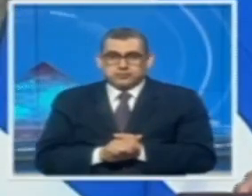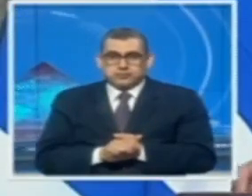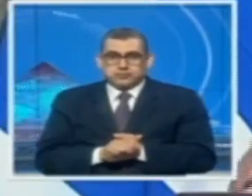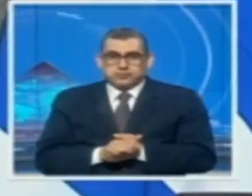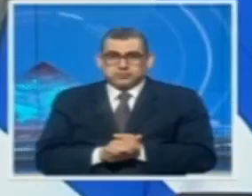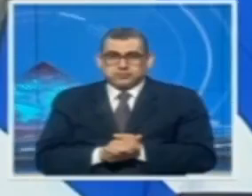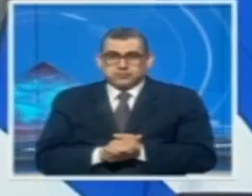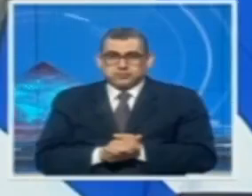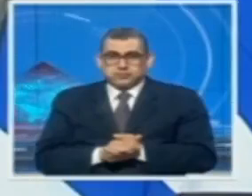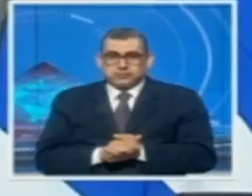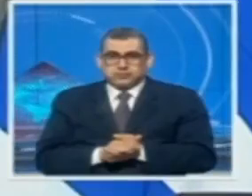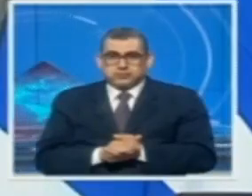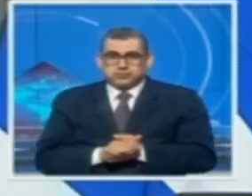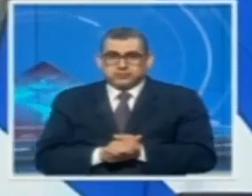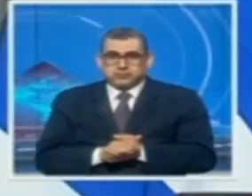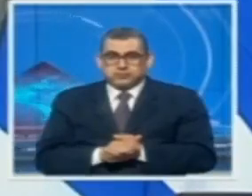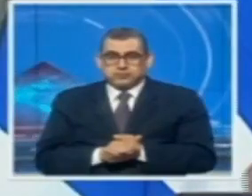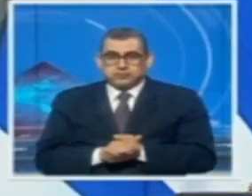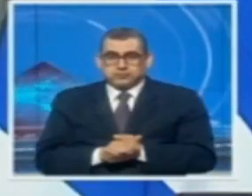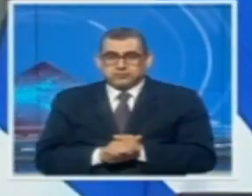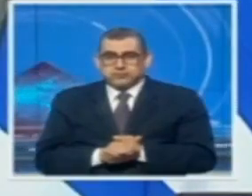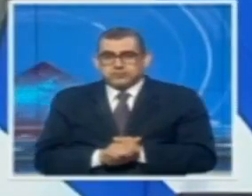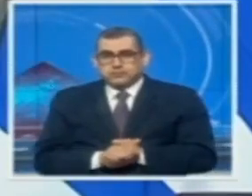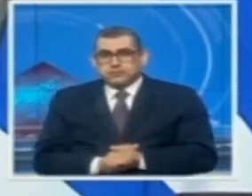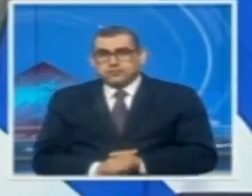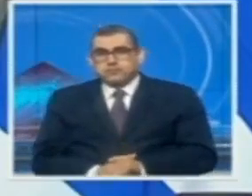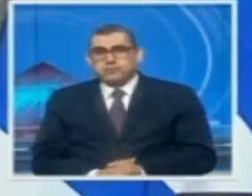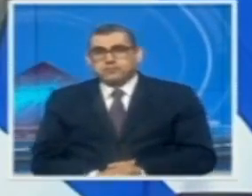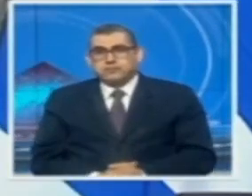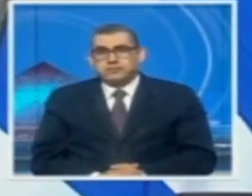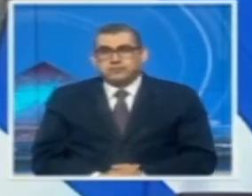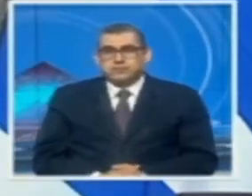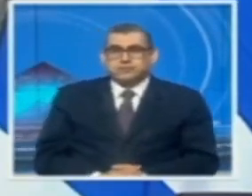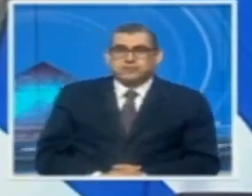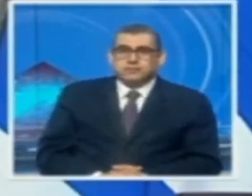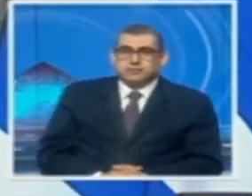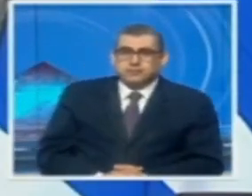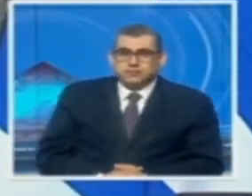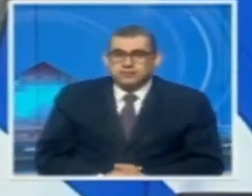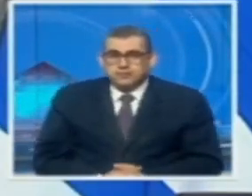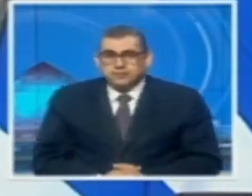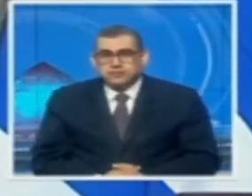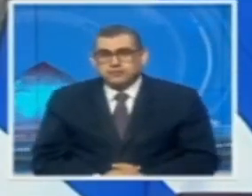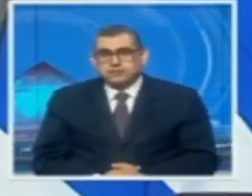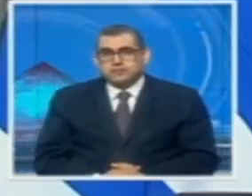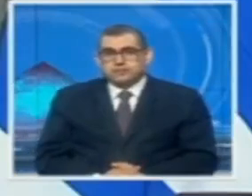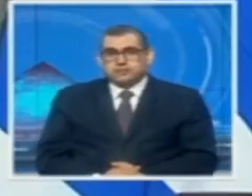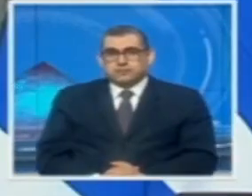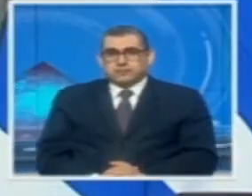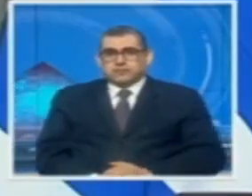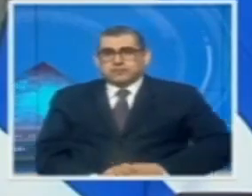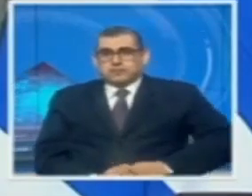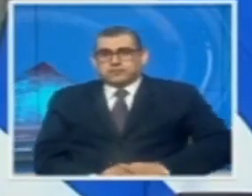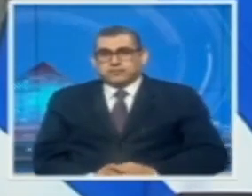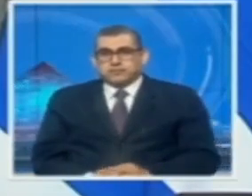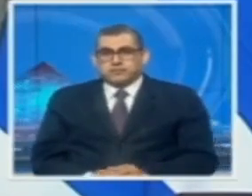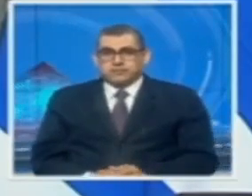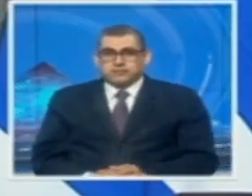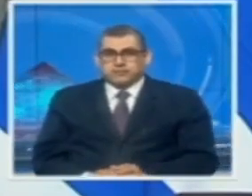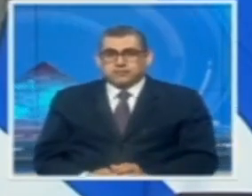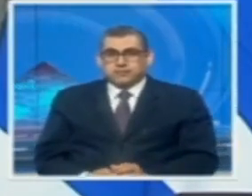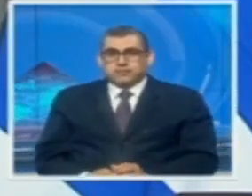هي أكثر من ذلك. نحن لا نتخلو جهدا ونفعل كل ما يمكن لنصل